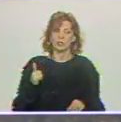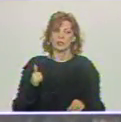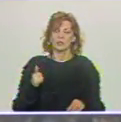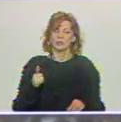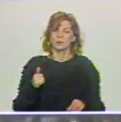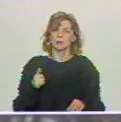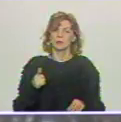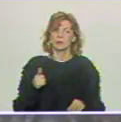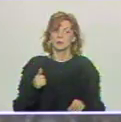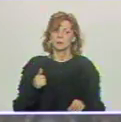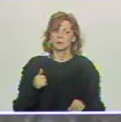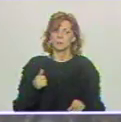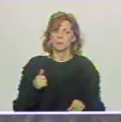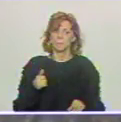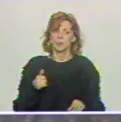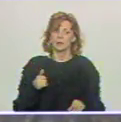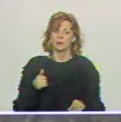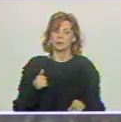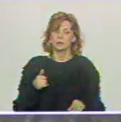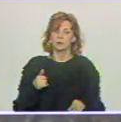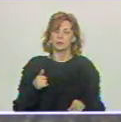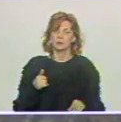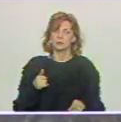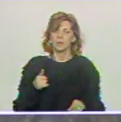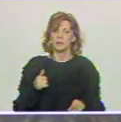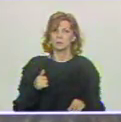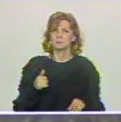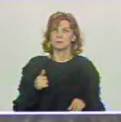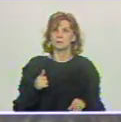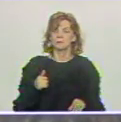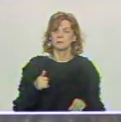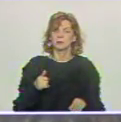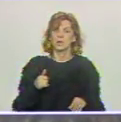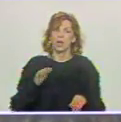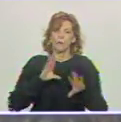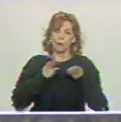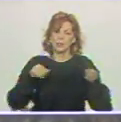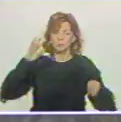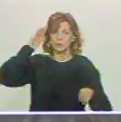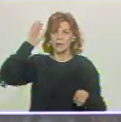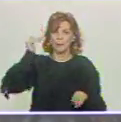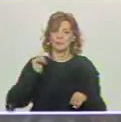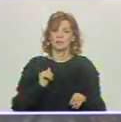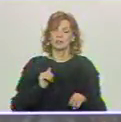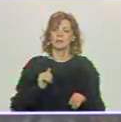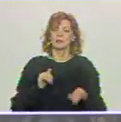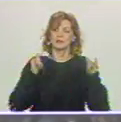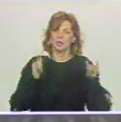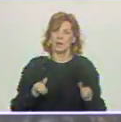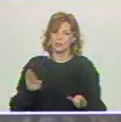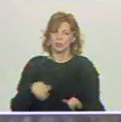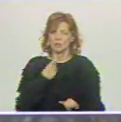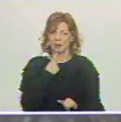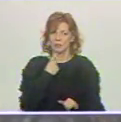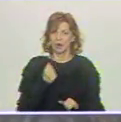Am lăsat o sumă de prieteni, am lăsat atâtea amintiri. Am lăsat atâtea întâmplări, atâtea